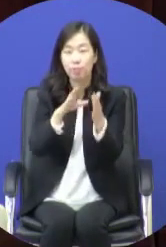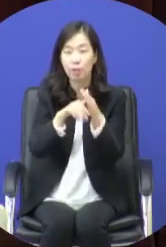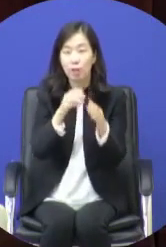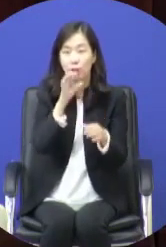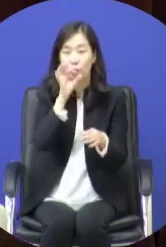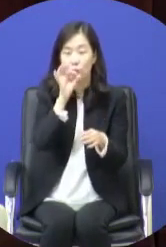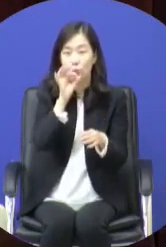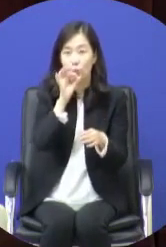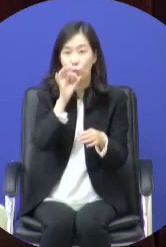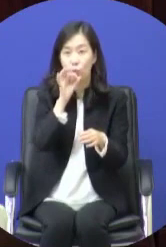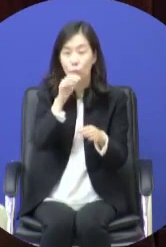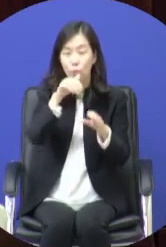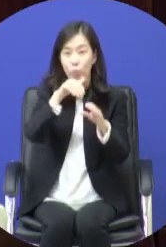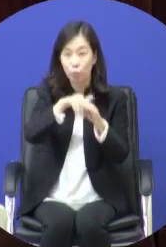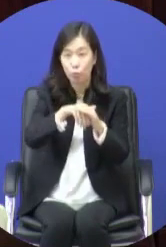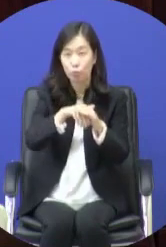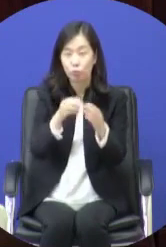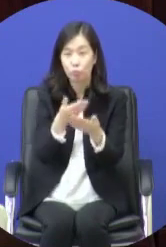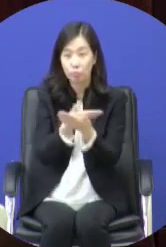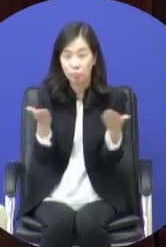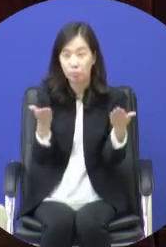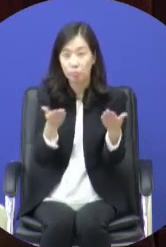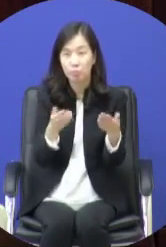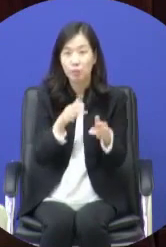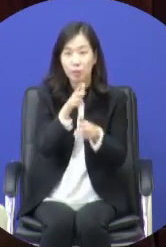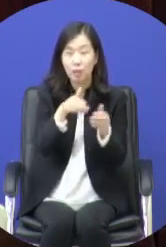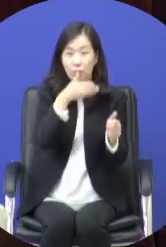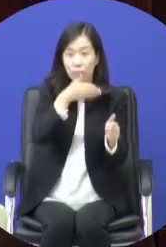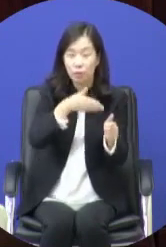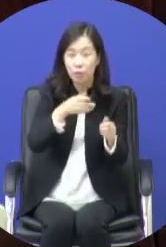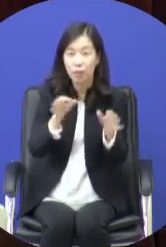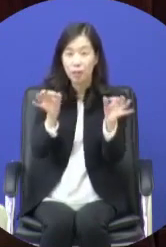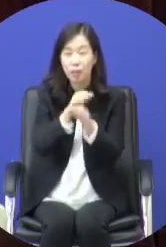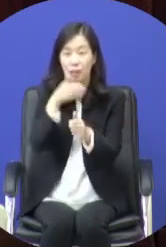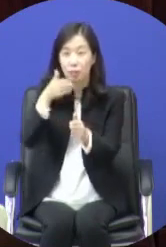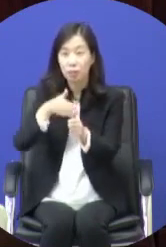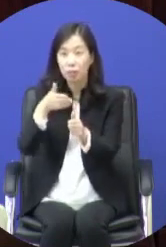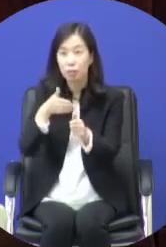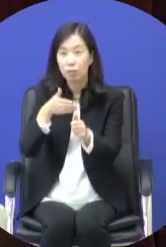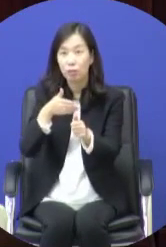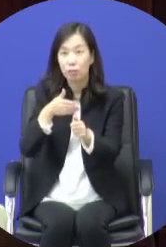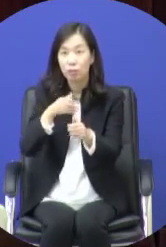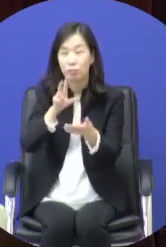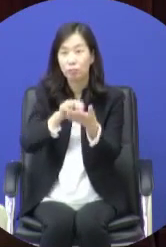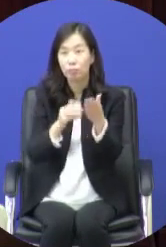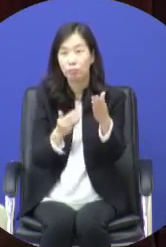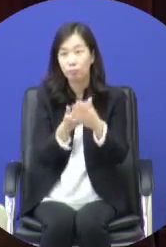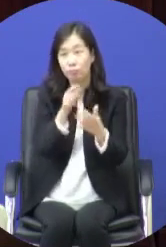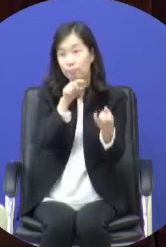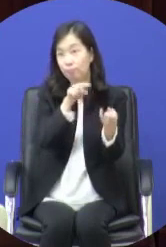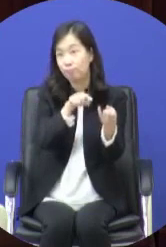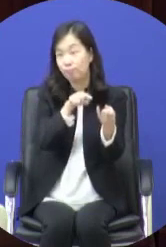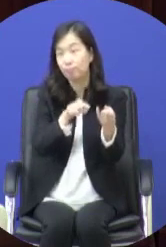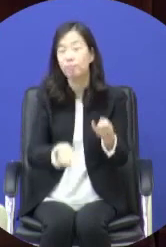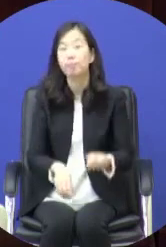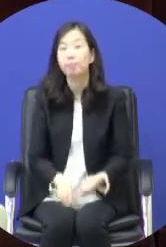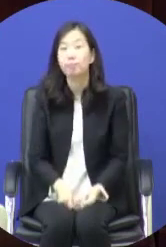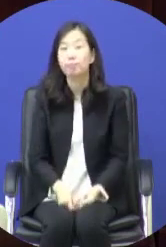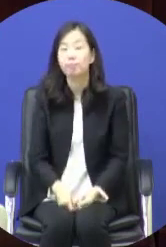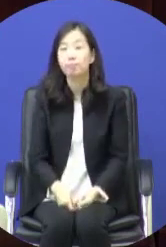사건과 사업청탁, 인사청탁 등으로 물의를 일으킨 장본인인 이정근